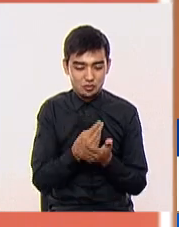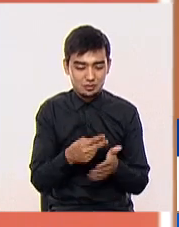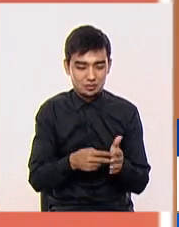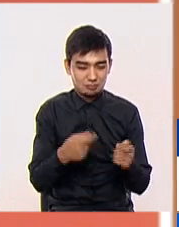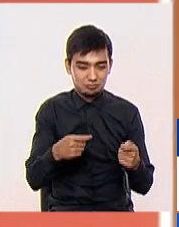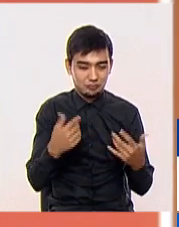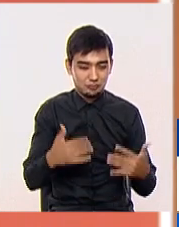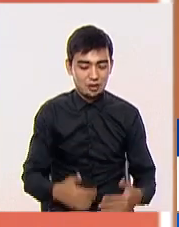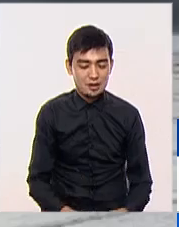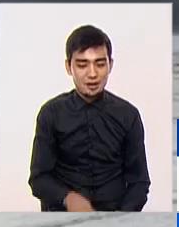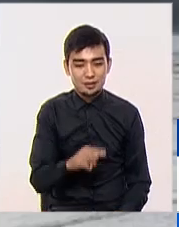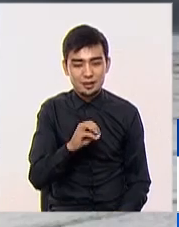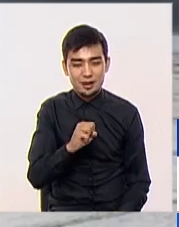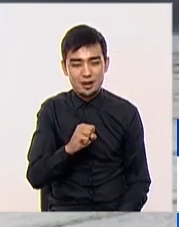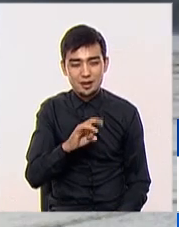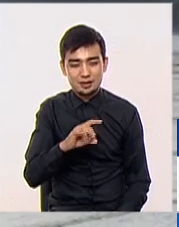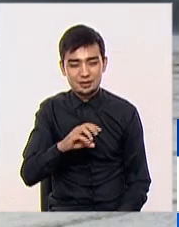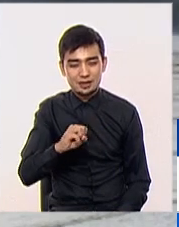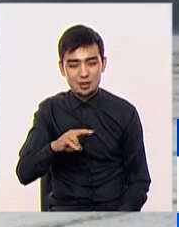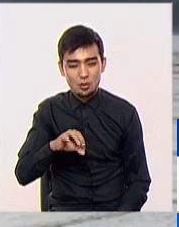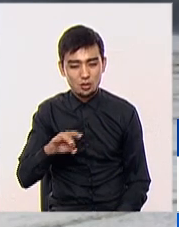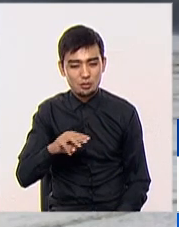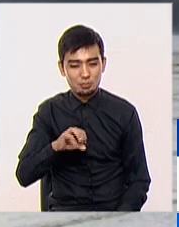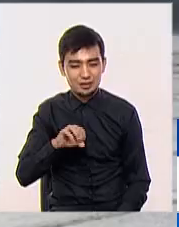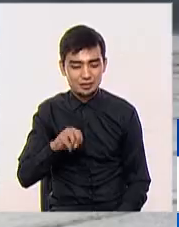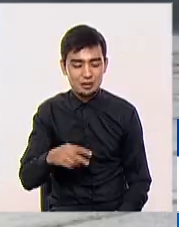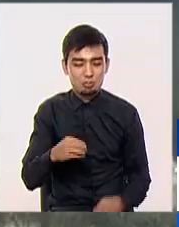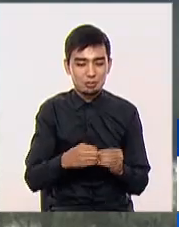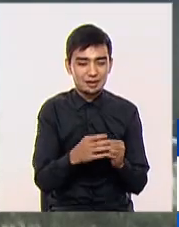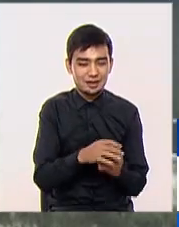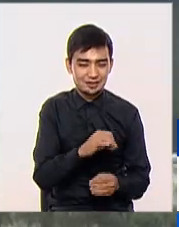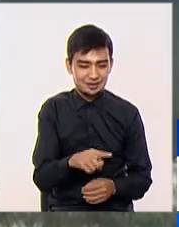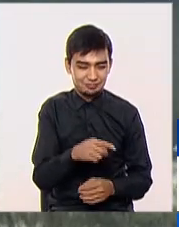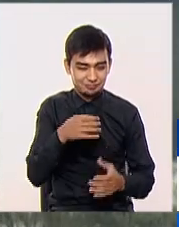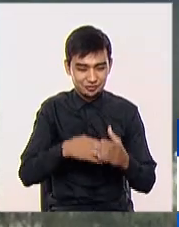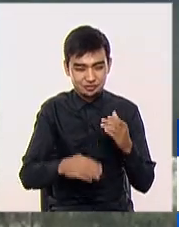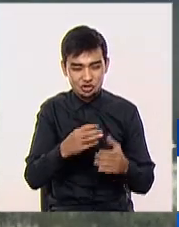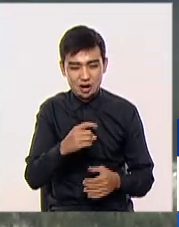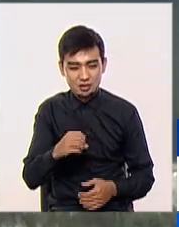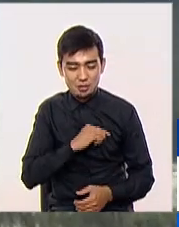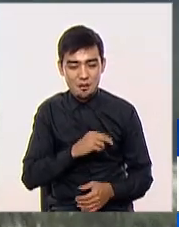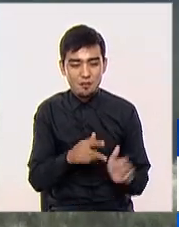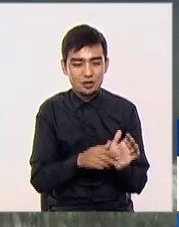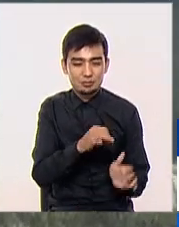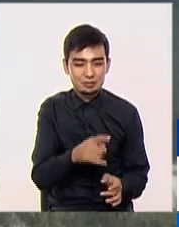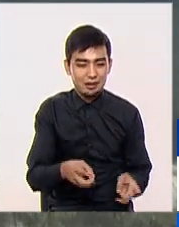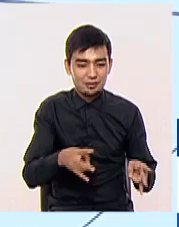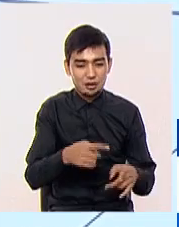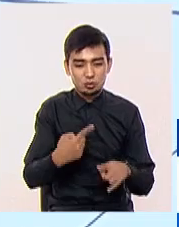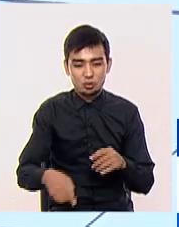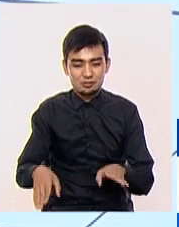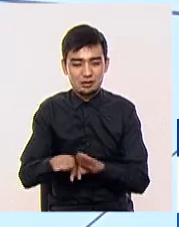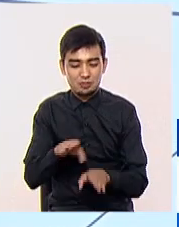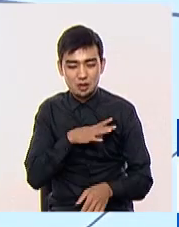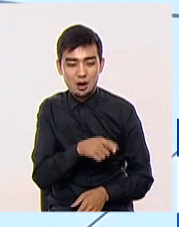ArcelorMittal Темиртау досталось 15 шахт Каргандинского угольного бассейна, но из них сегодня оставили только 8, остальные закрыли. Теперь уверяют, что